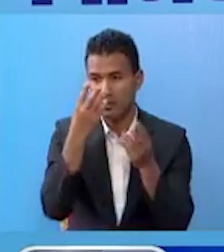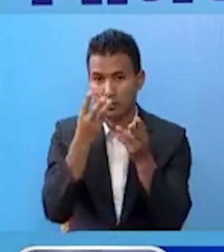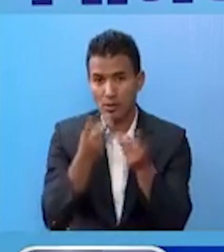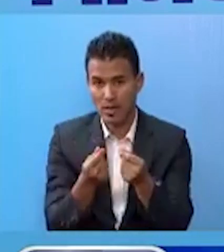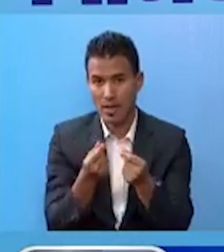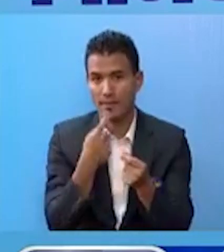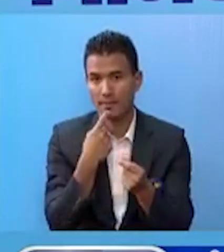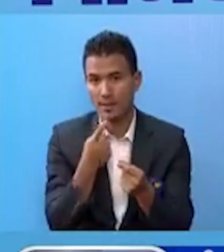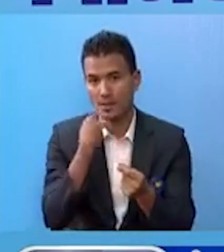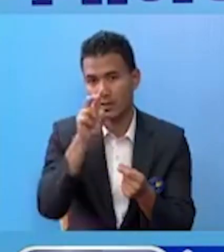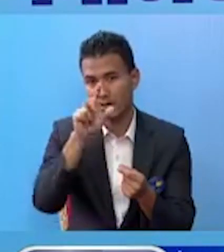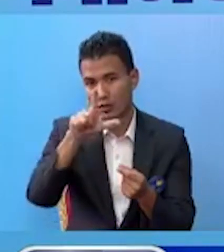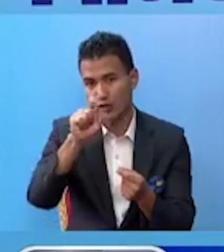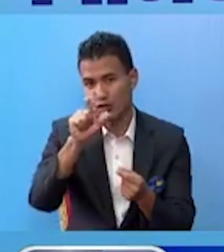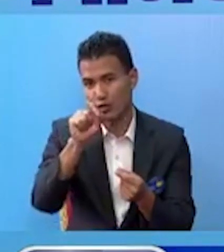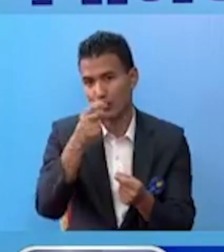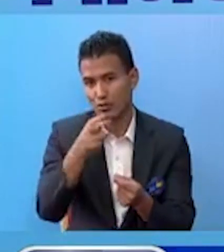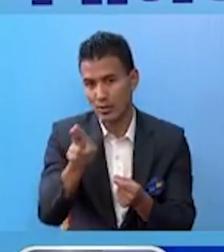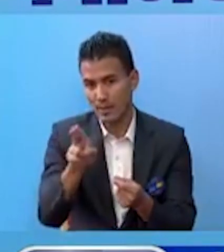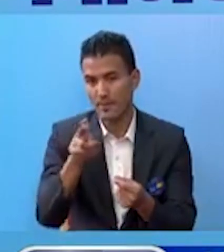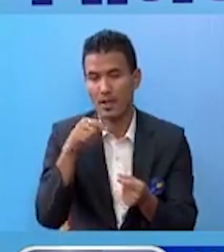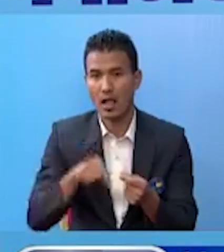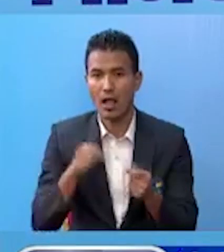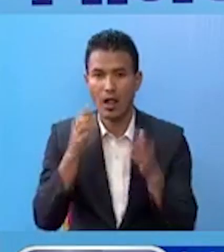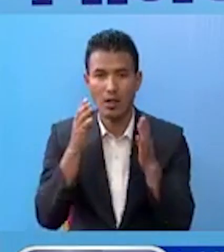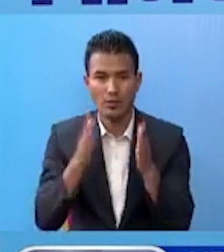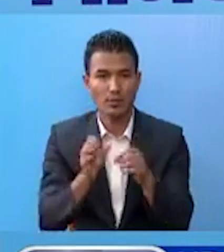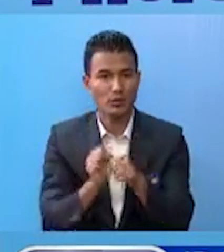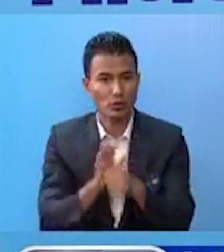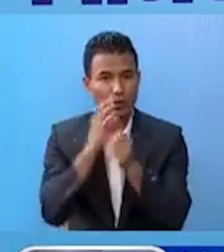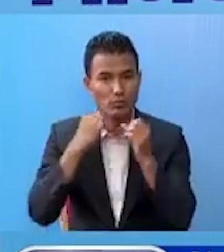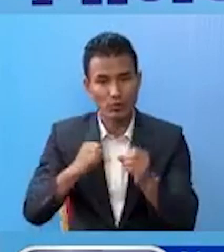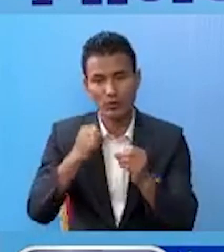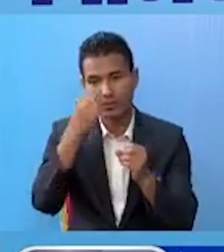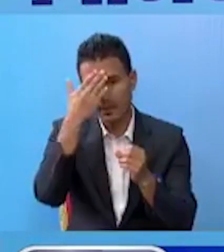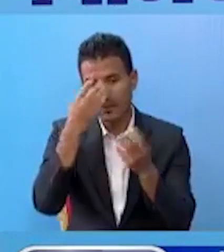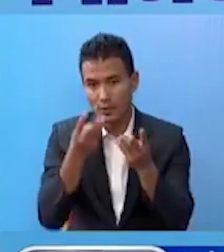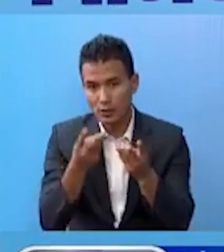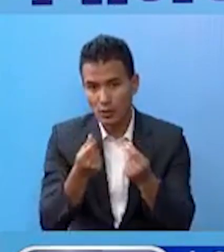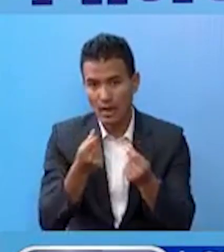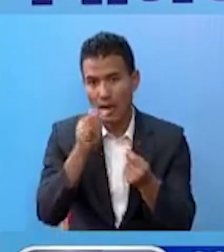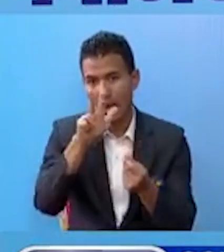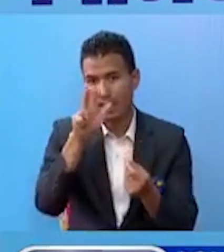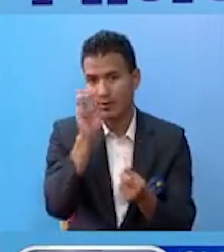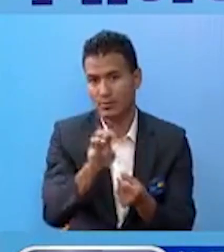हुनेहरूको संख्या 70 रहेको छ। हाल सक्रिय संक्रमित केसहरूको संख्या